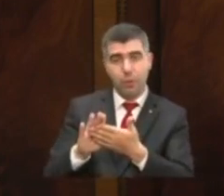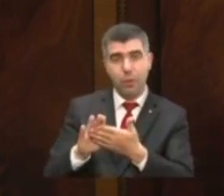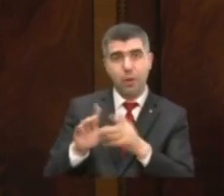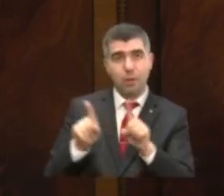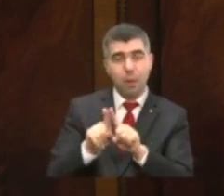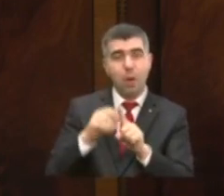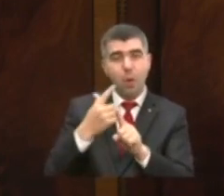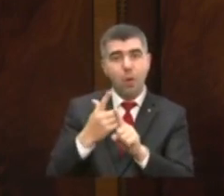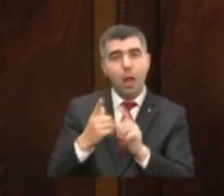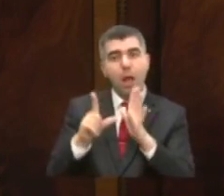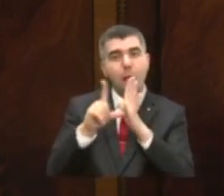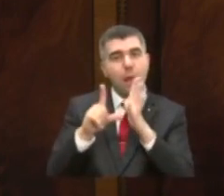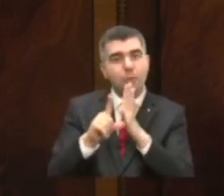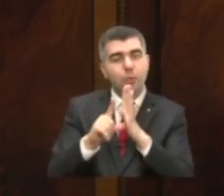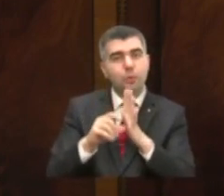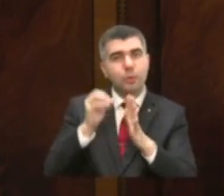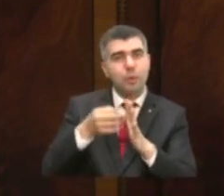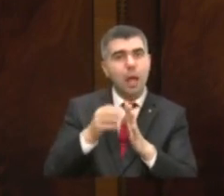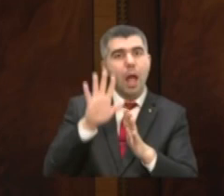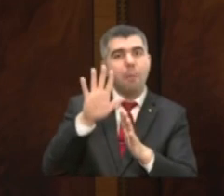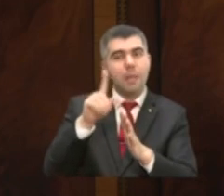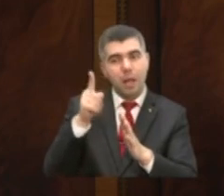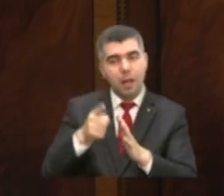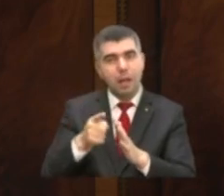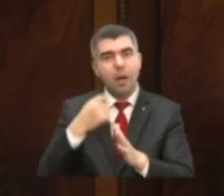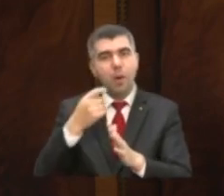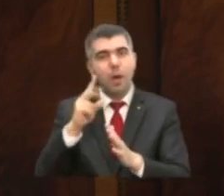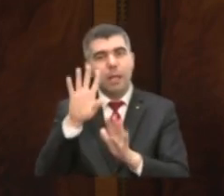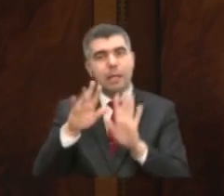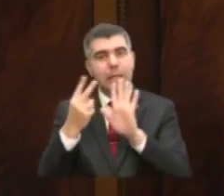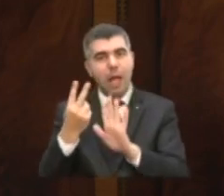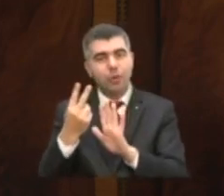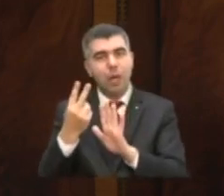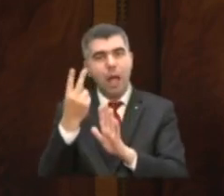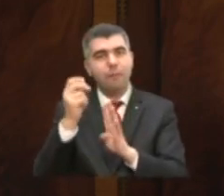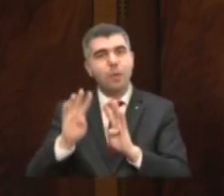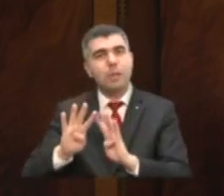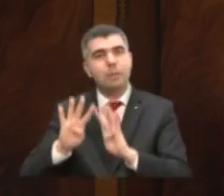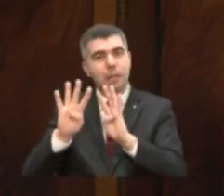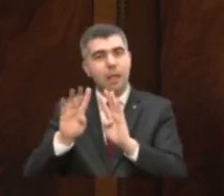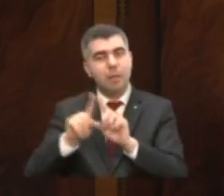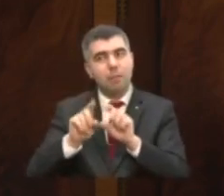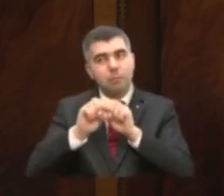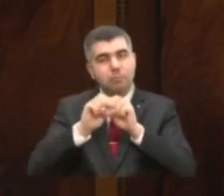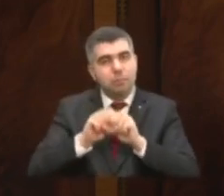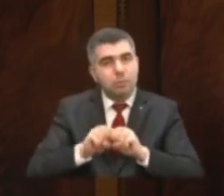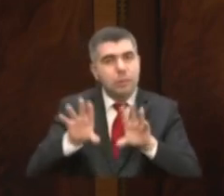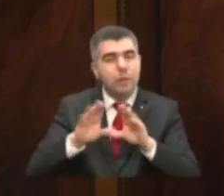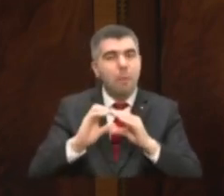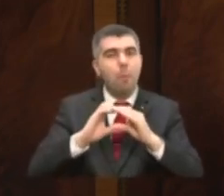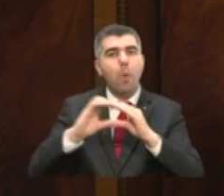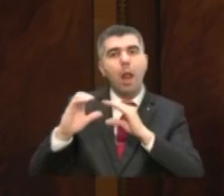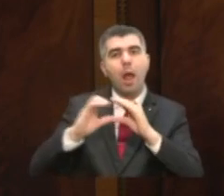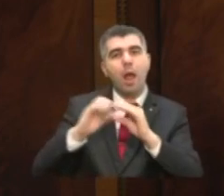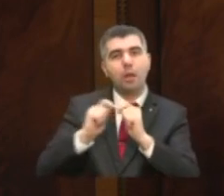التطوع التعاقدي يوم 5 جانفي المقبل بمناسبة اليوم العالمي للتطوع، من أجل تعميق النقاش حول هذا المشروع